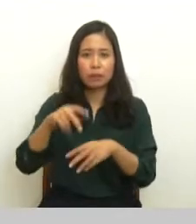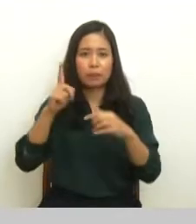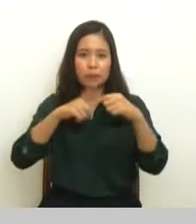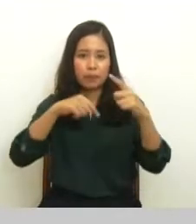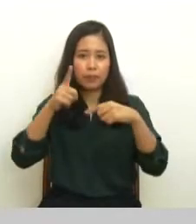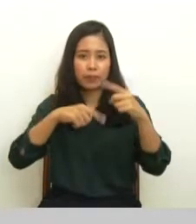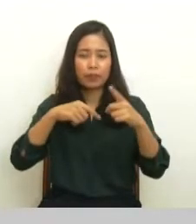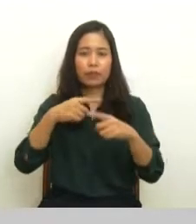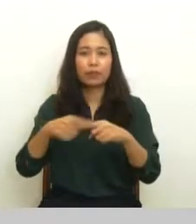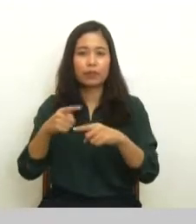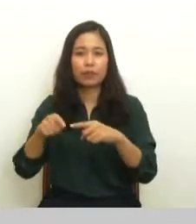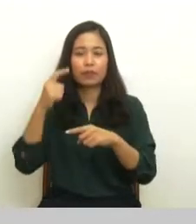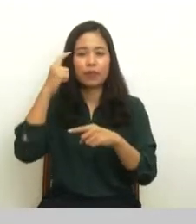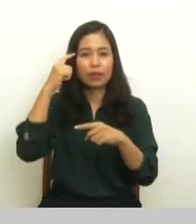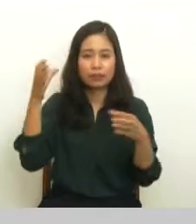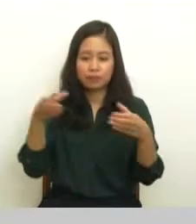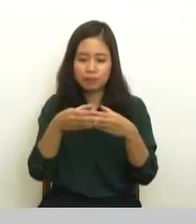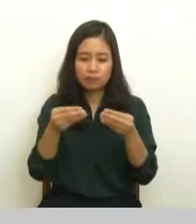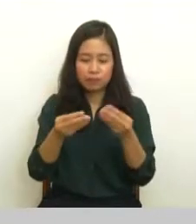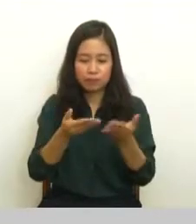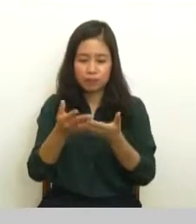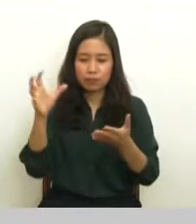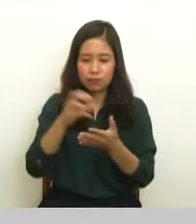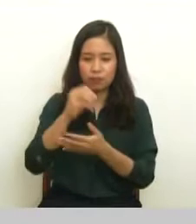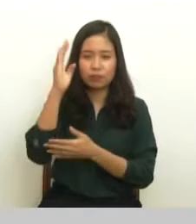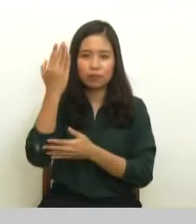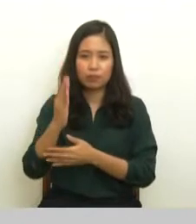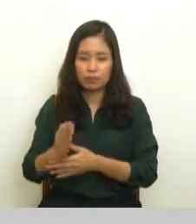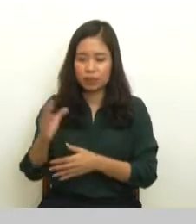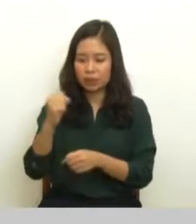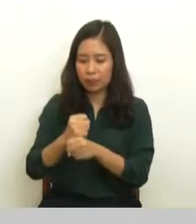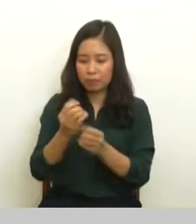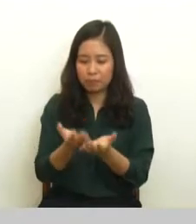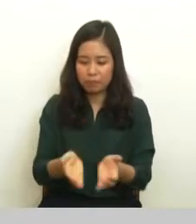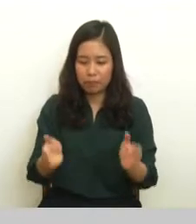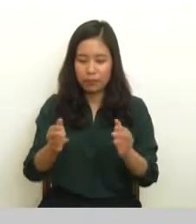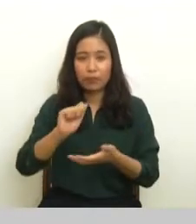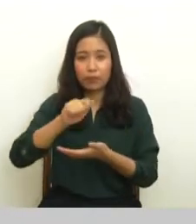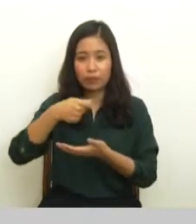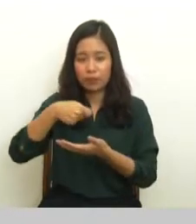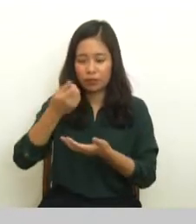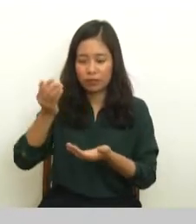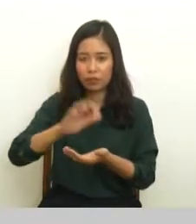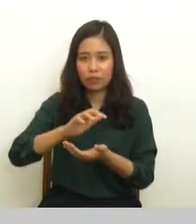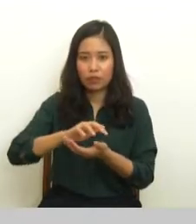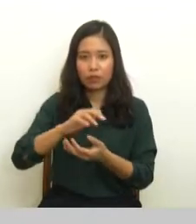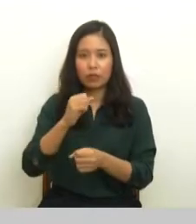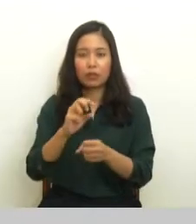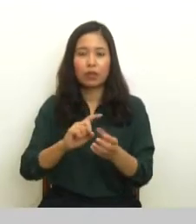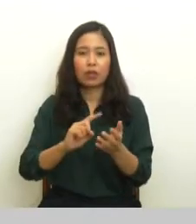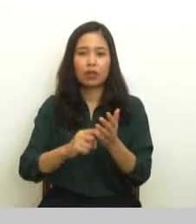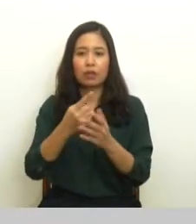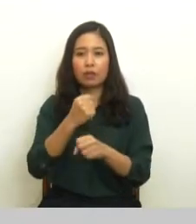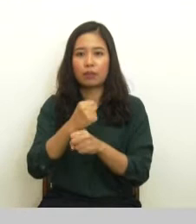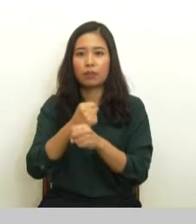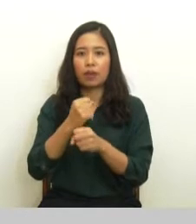คิดเห็นว่าจะนำใไม้มาทำเป็พาชนะใส่อาหารสำหรบการนำเนินงานเริมจากการพ